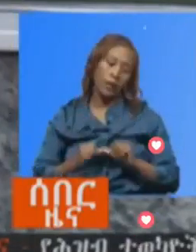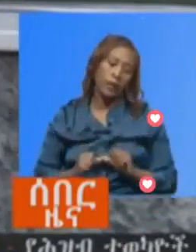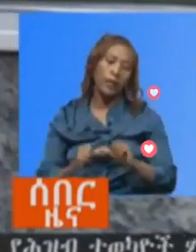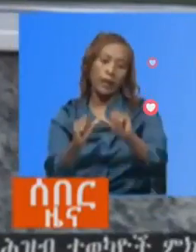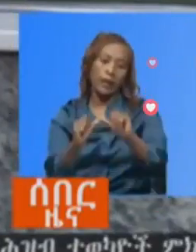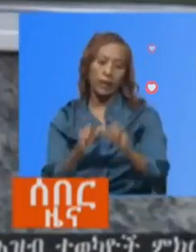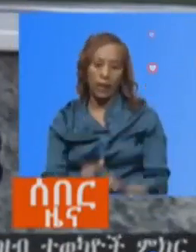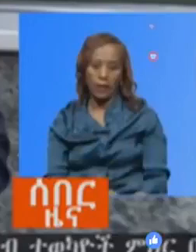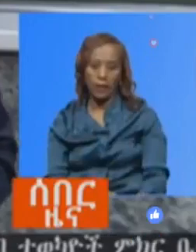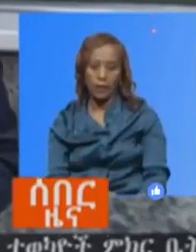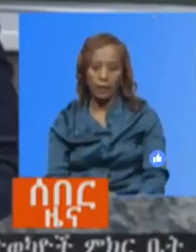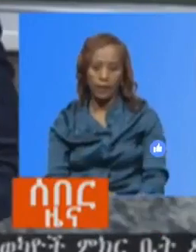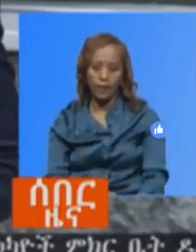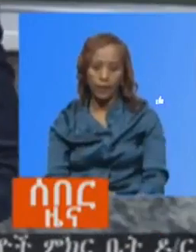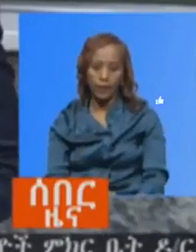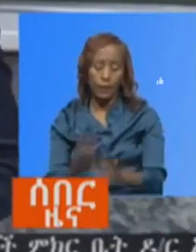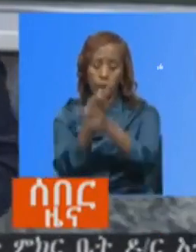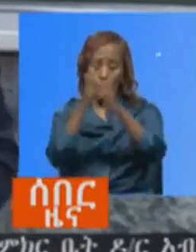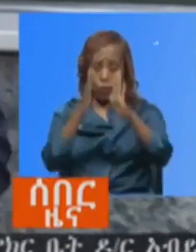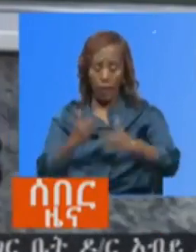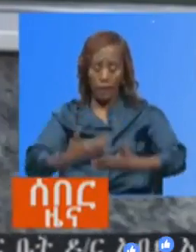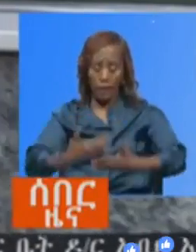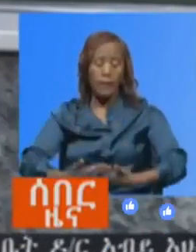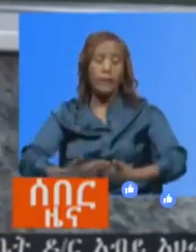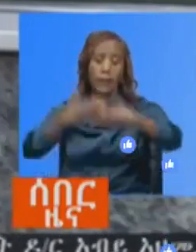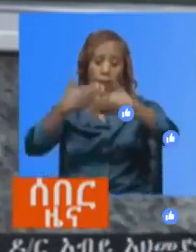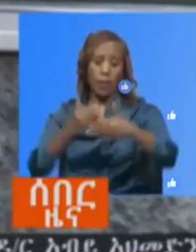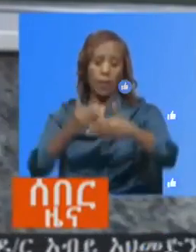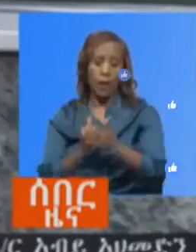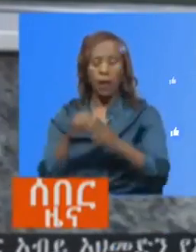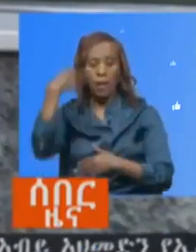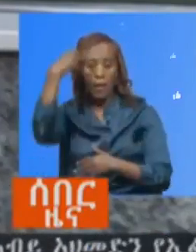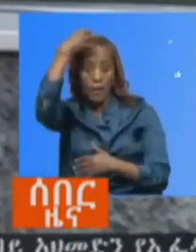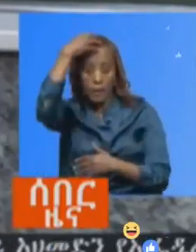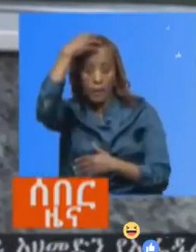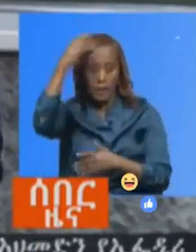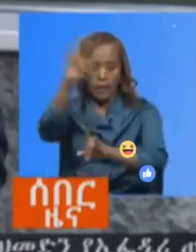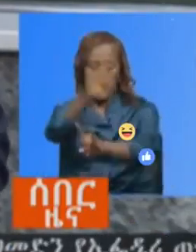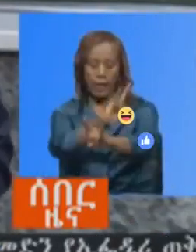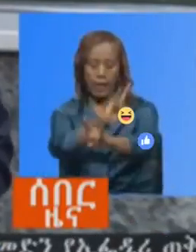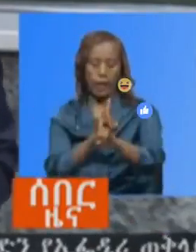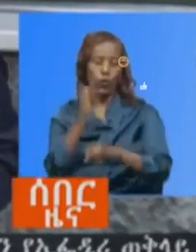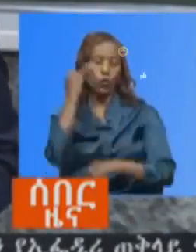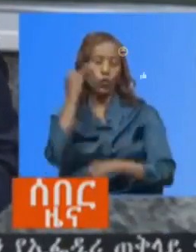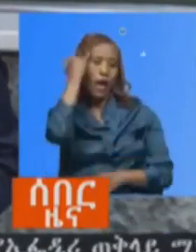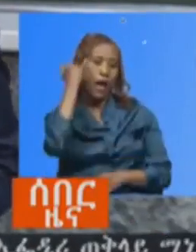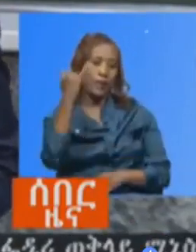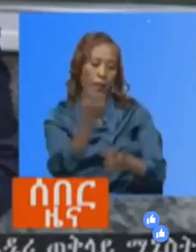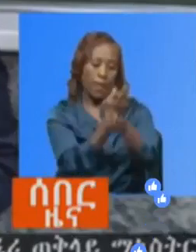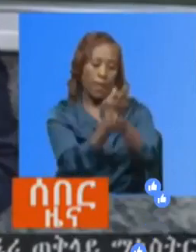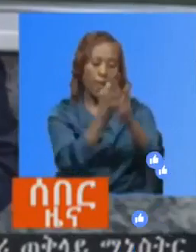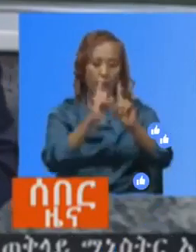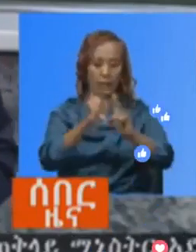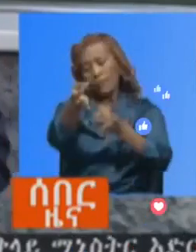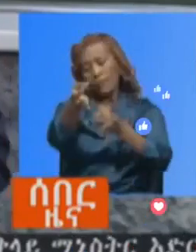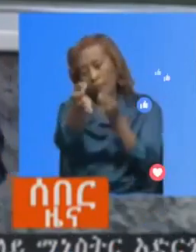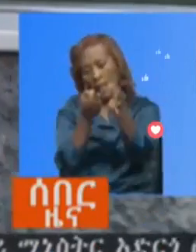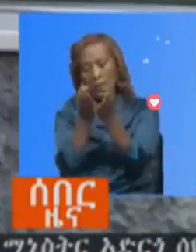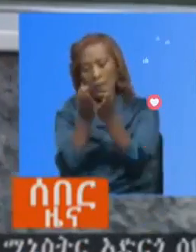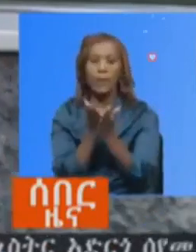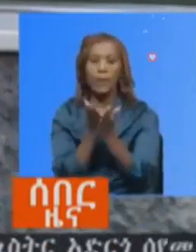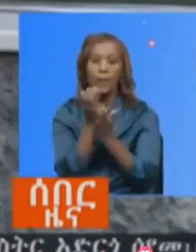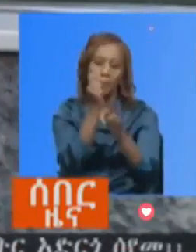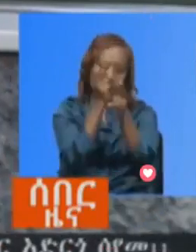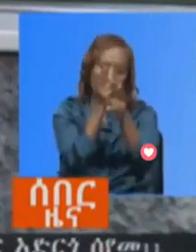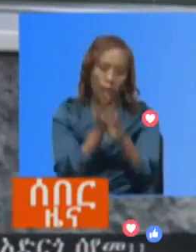እንቀጥላለን። ዴሞክራሲ ሲገነባ መንግስት የዜጎቹን ሐሳብ በነጻነት የመግለጽ መብት